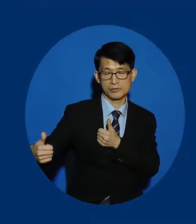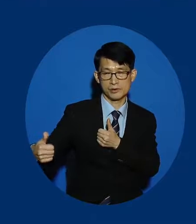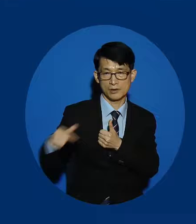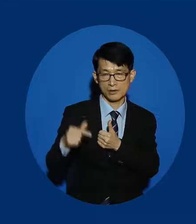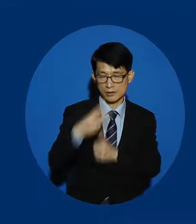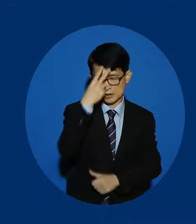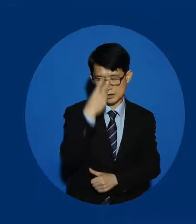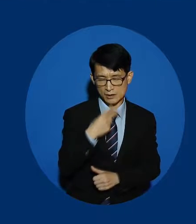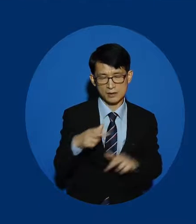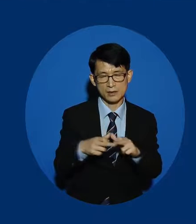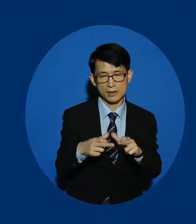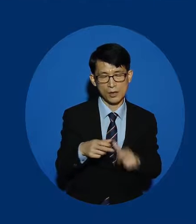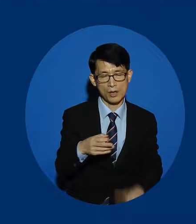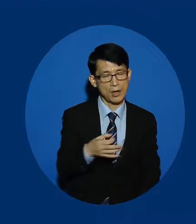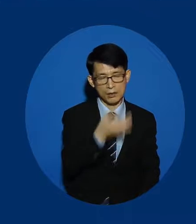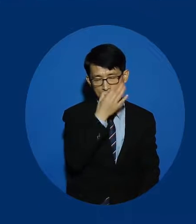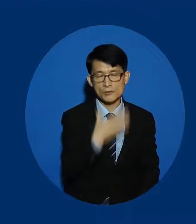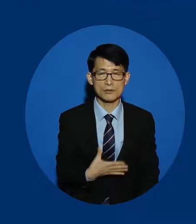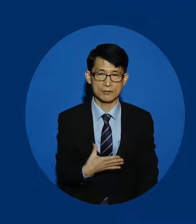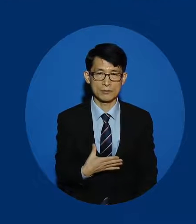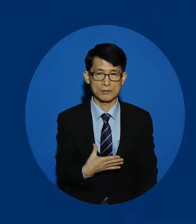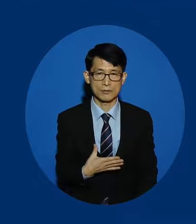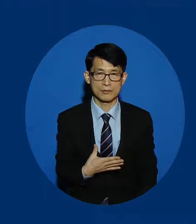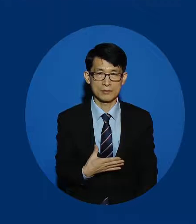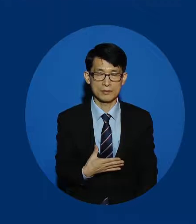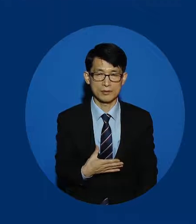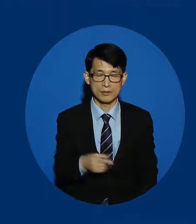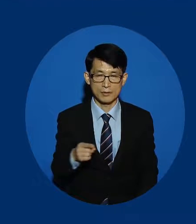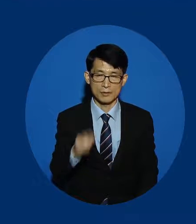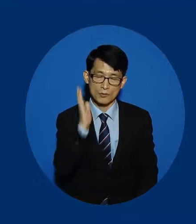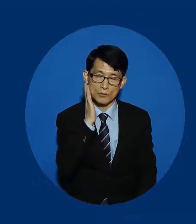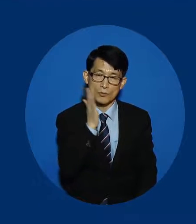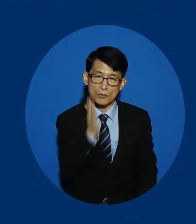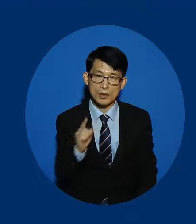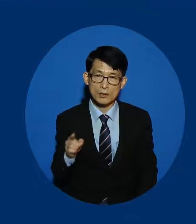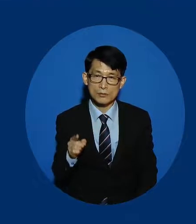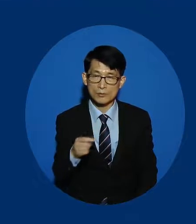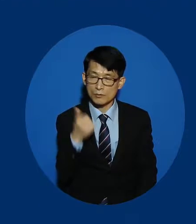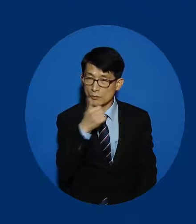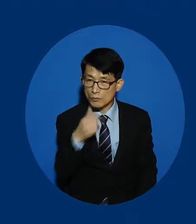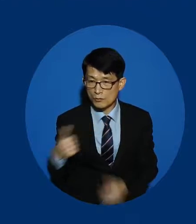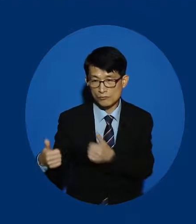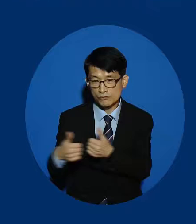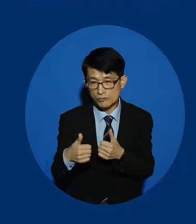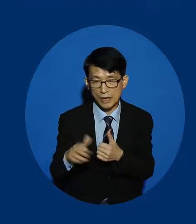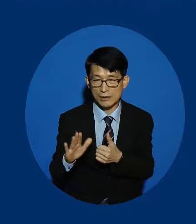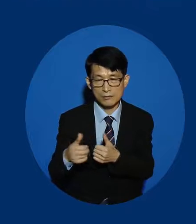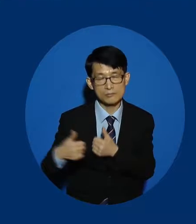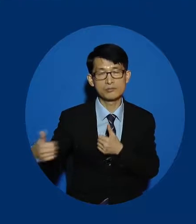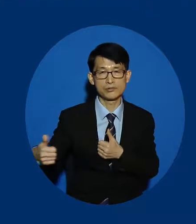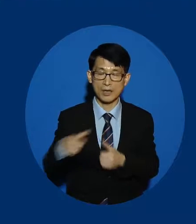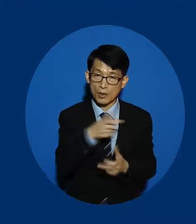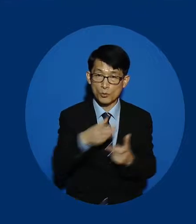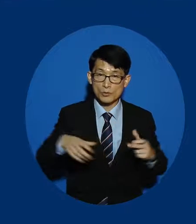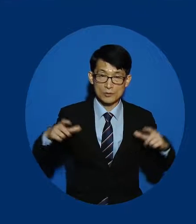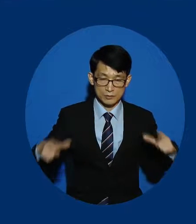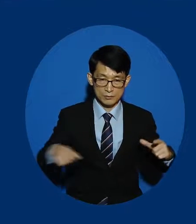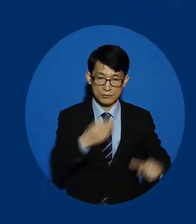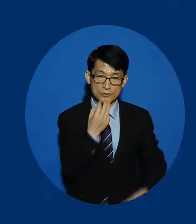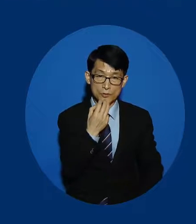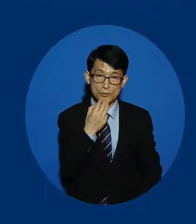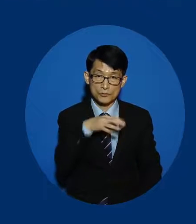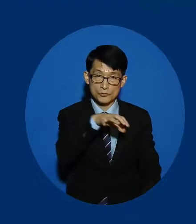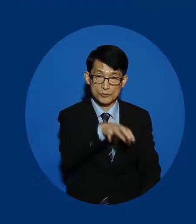겪게 되는 거리두기 문제인데, 이 거리두기가 진행되면서 키오스크, 아마 강원도 지역은 어떤지 모르겠는데요. 저 서울